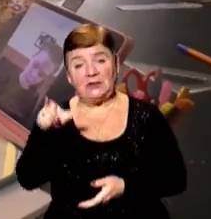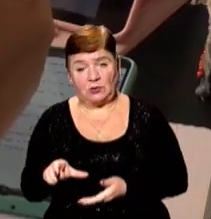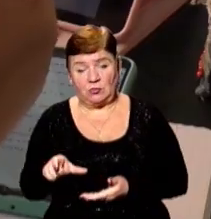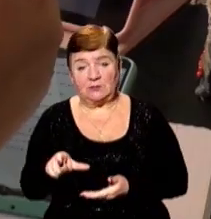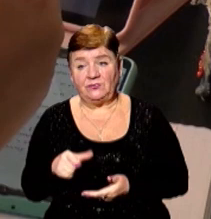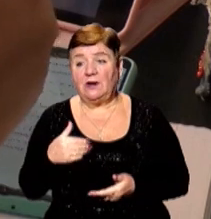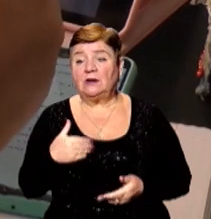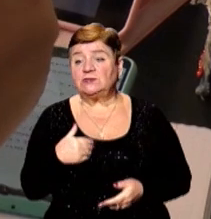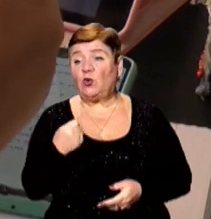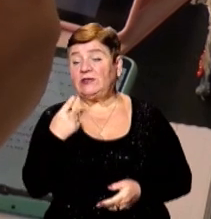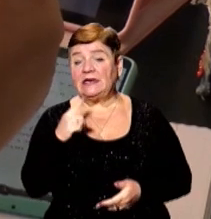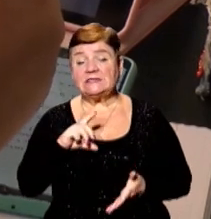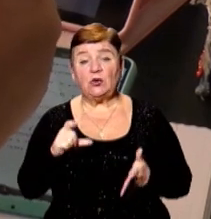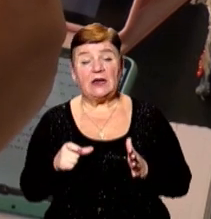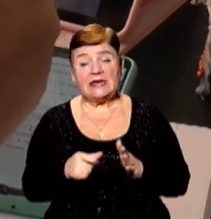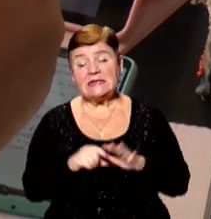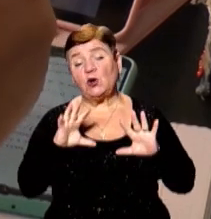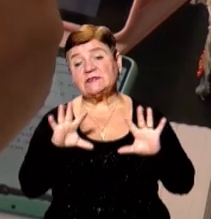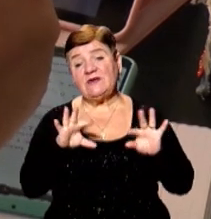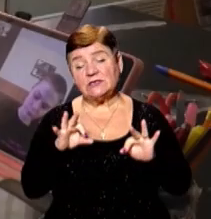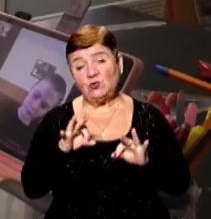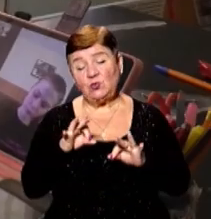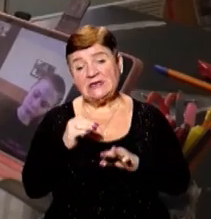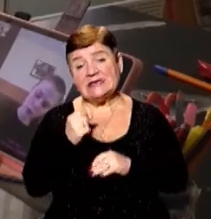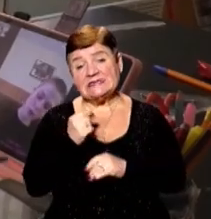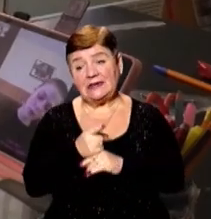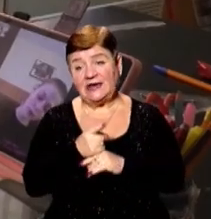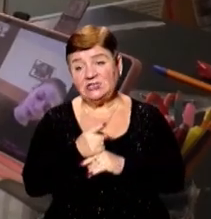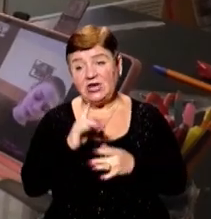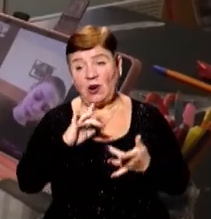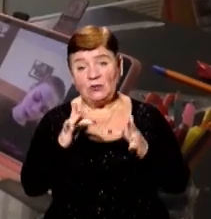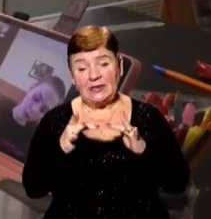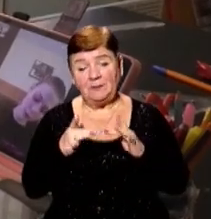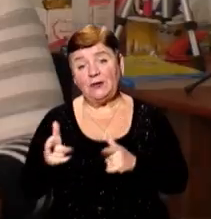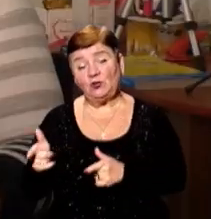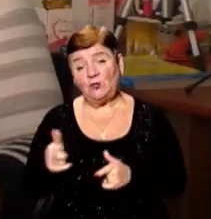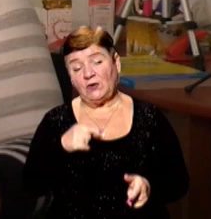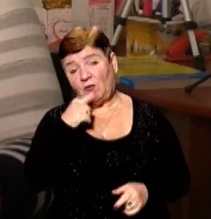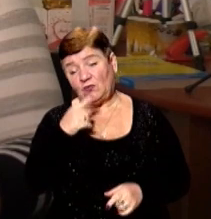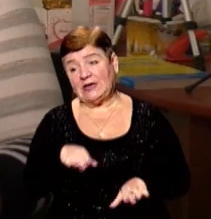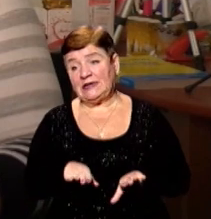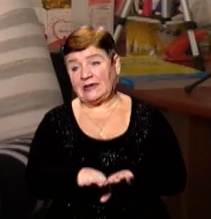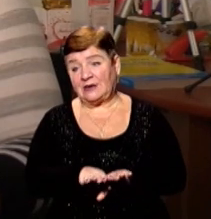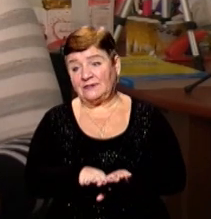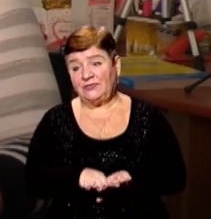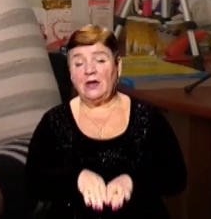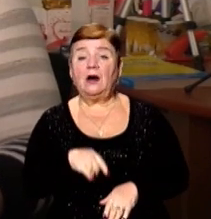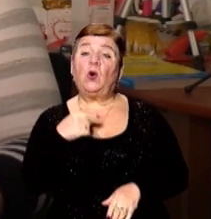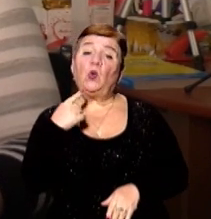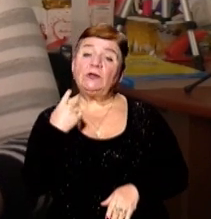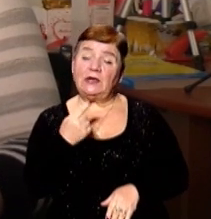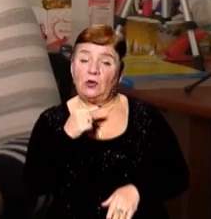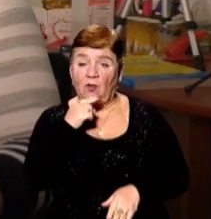Маріана Семенюк з 11-класницею розв'язує задачі онлайн. Про дистанційну підготовку до ЗНО розповідає. Ні один гаджет